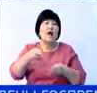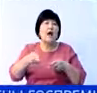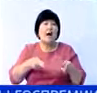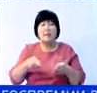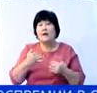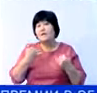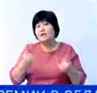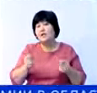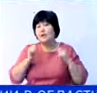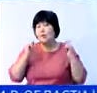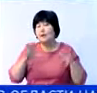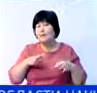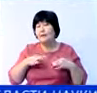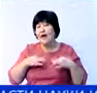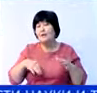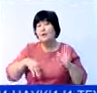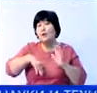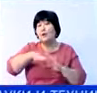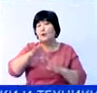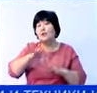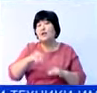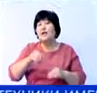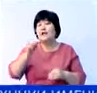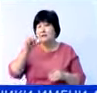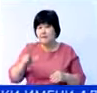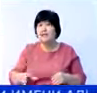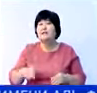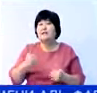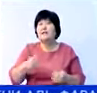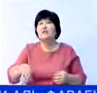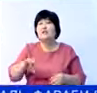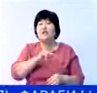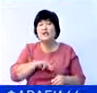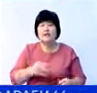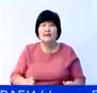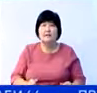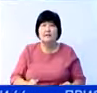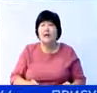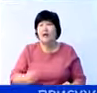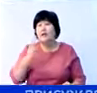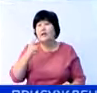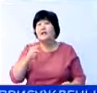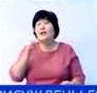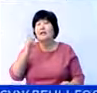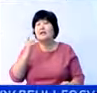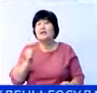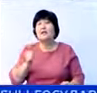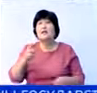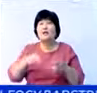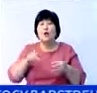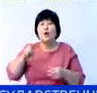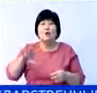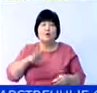В честь юбилея были отмечены лучшие специалисты центра. Проводились лишь в единственном центре хирургии в Алматы. Люди